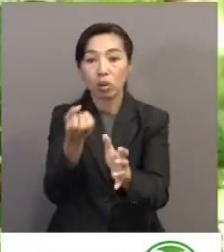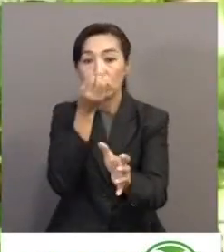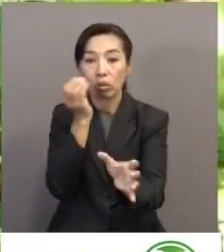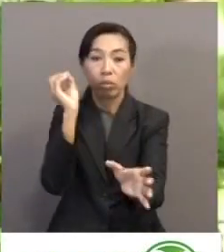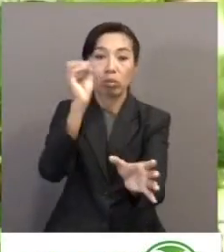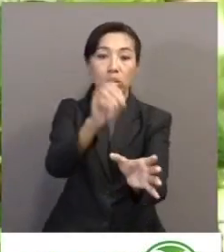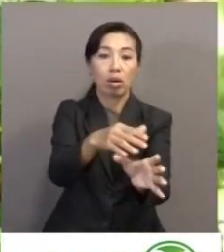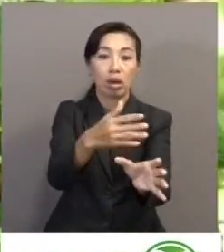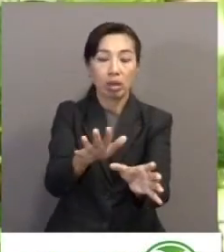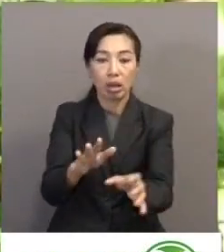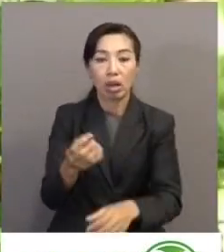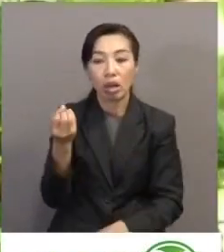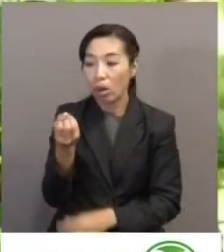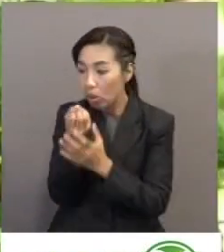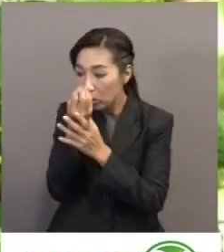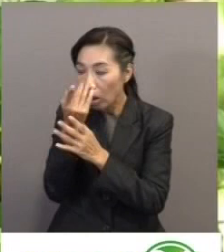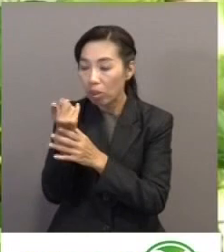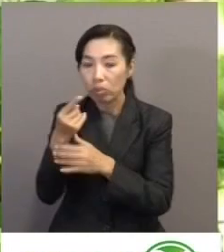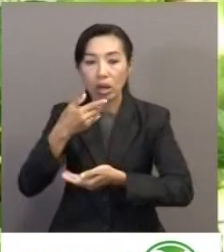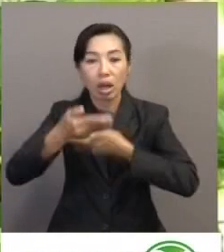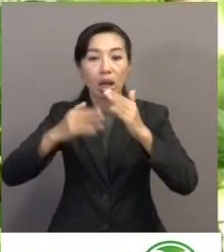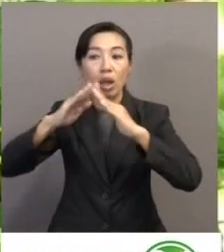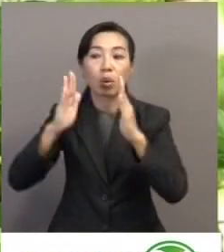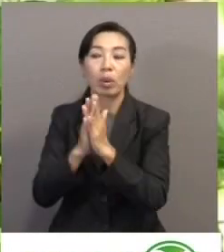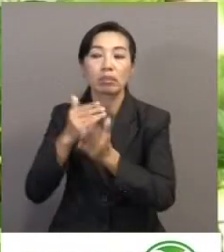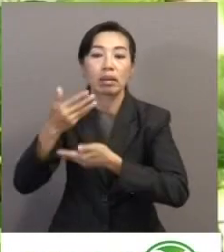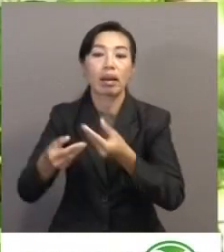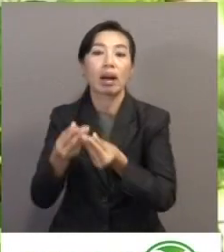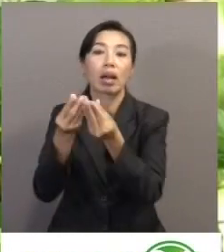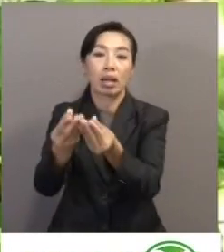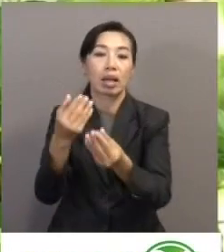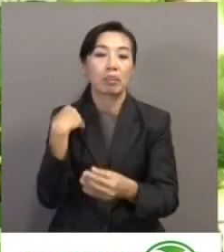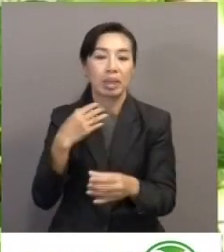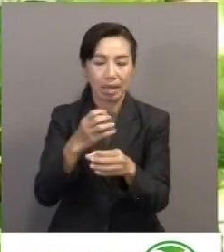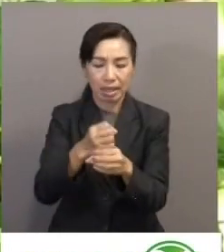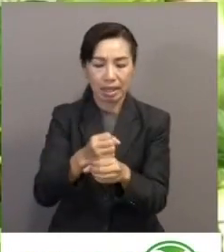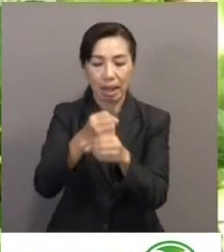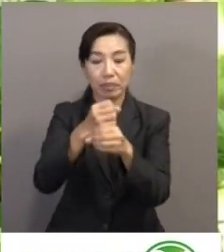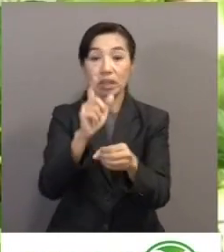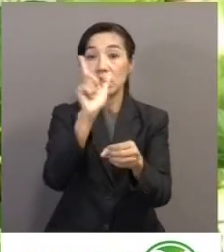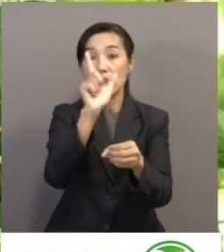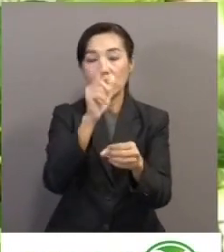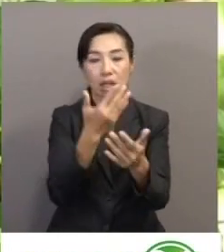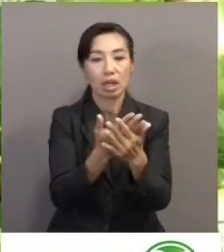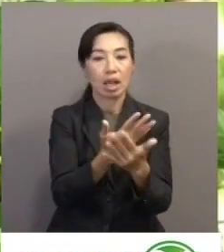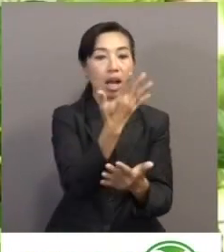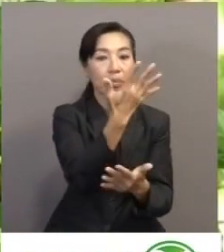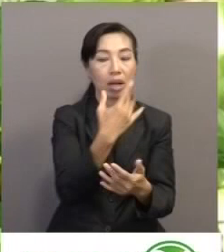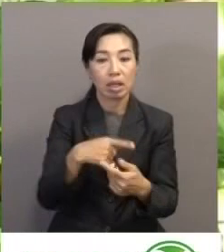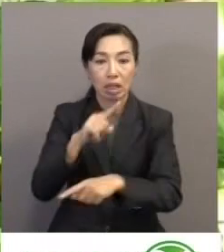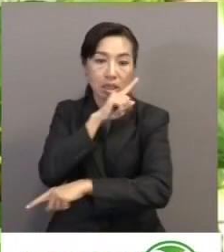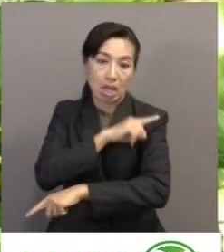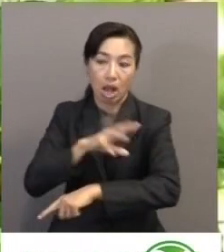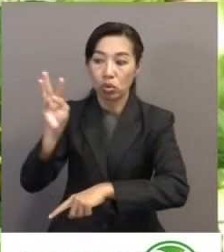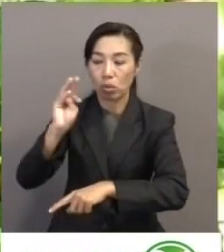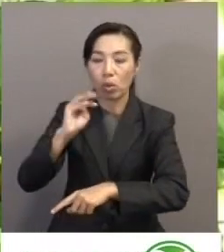ารุ่นใหม่มาแทนเราก็ขายวันโกนวันพระไงกำดอกไม้ขายกำละ5บาทสีเหลืองถ้าสีขาวสีม่วงก็กำละ